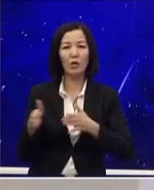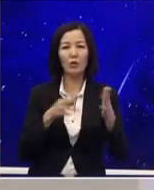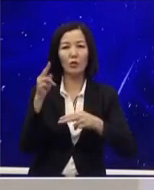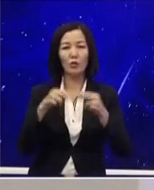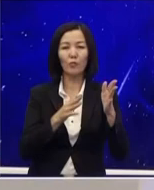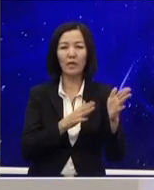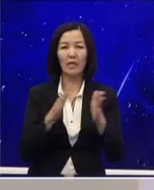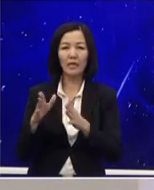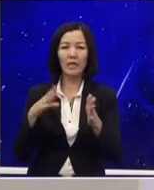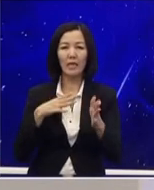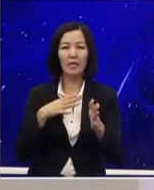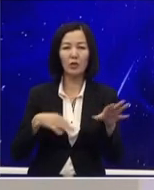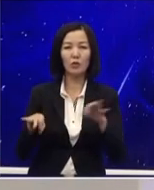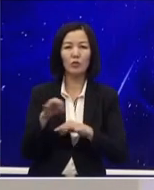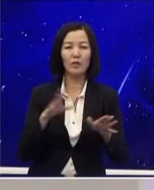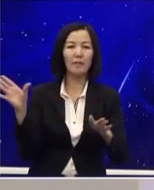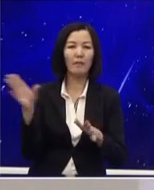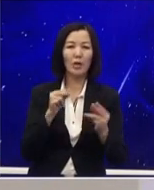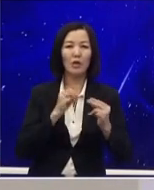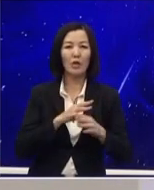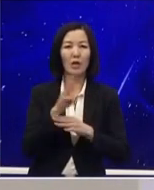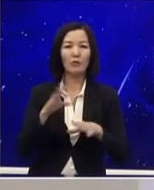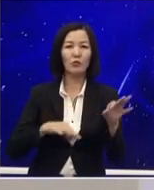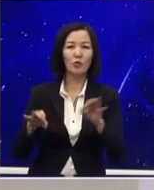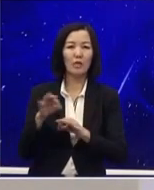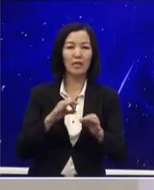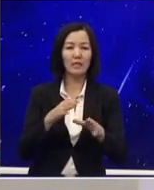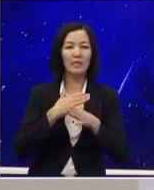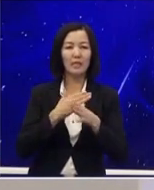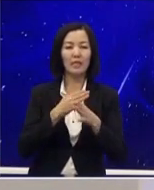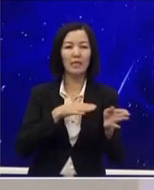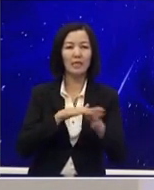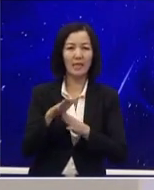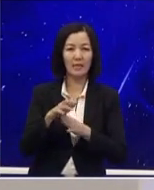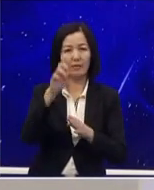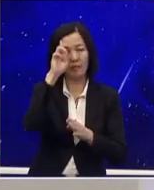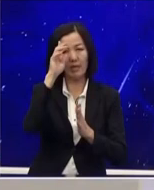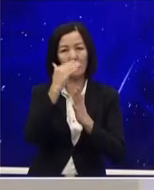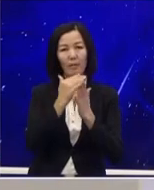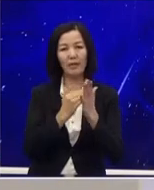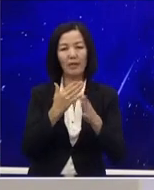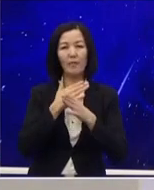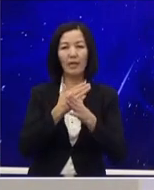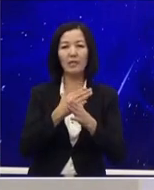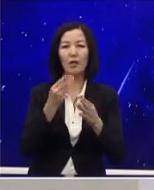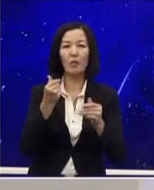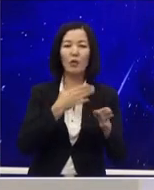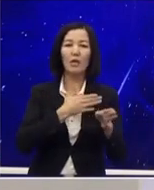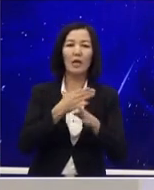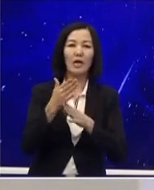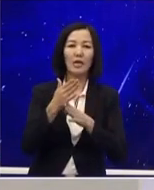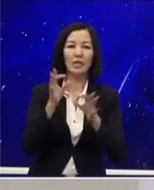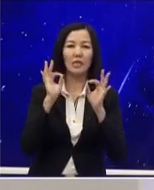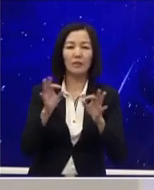ретке келтірілді. Бұл жобаның барлығы жұмыспен қамту жол картасы негізінде іске асырылды. Мемлекеттік бағдарлама аясында